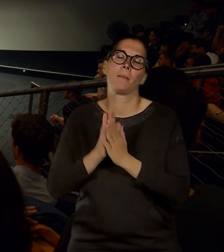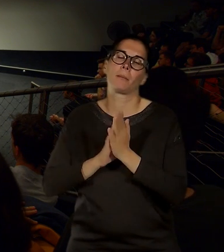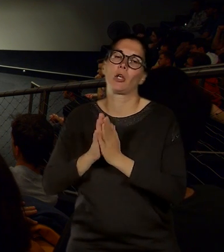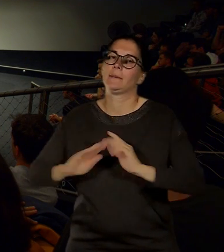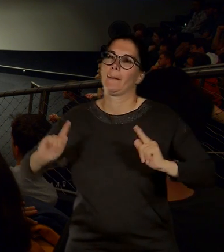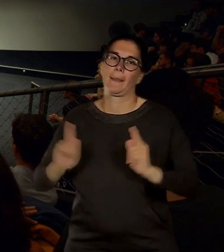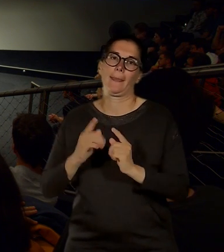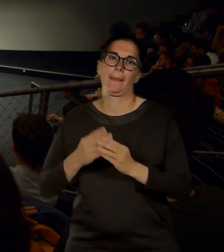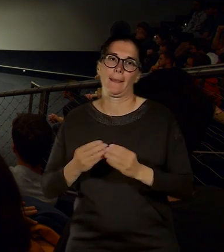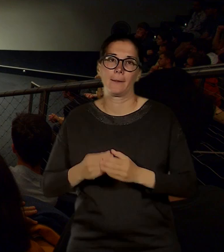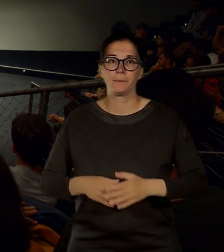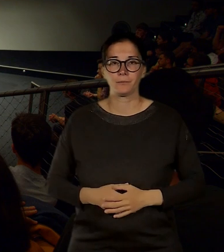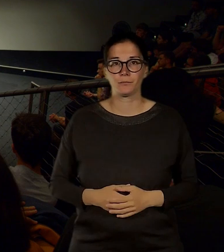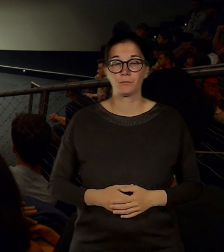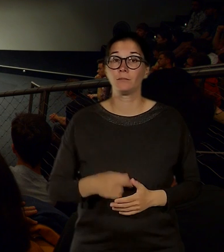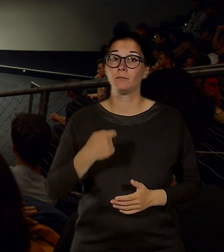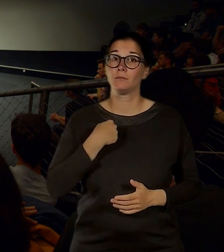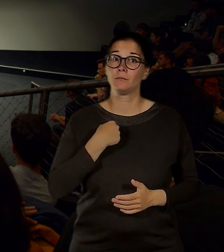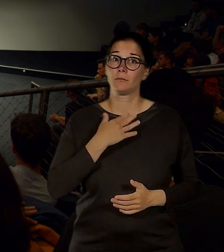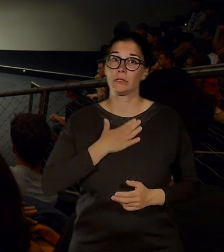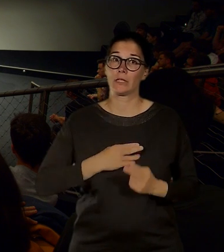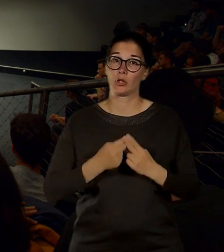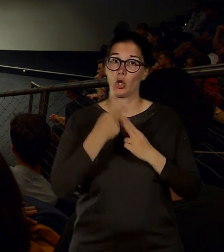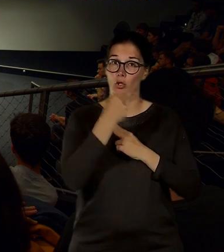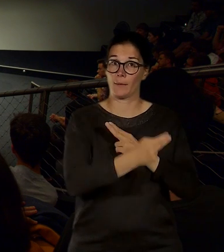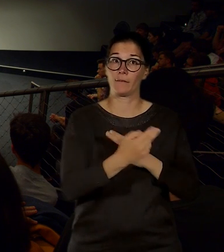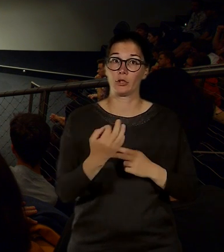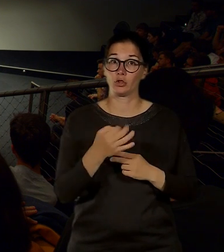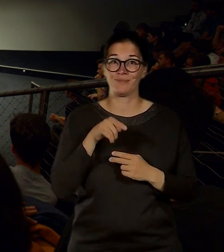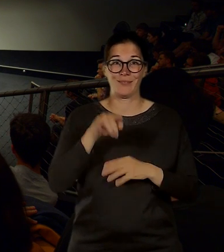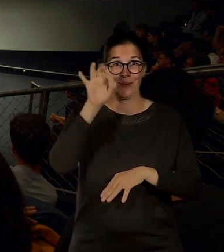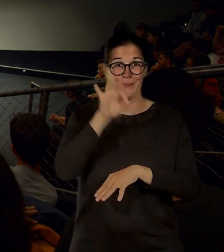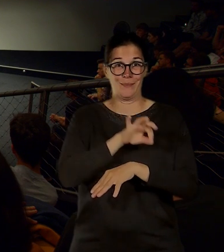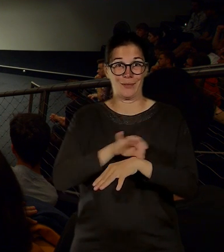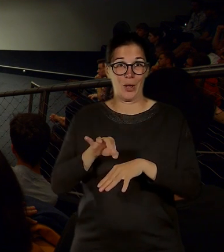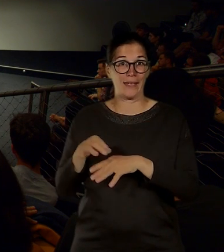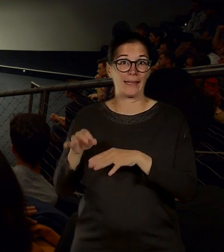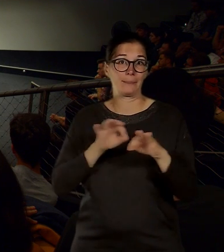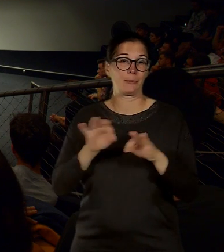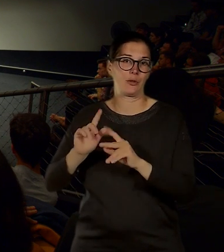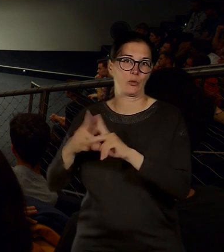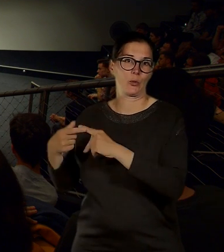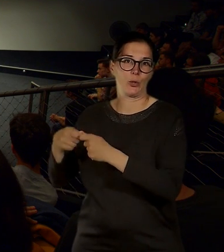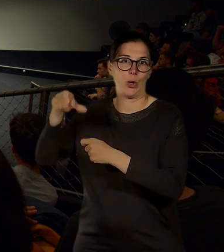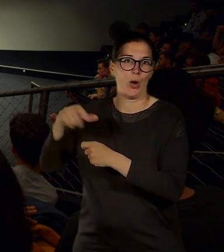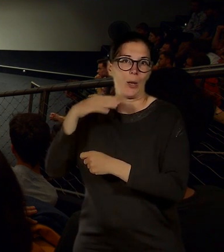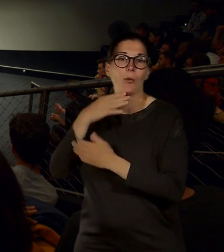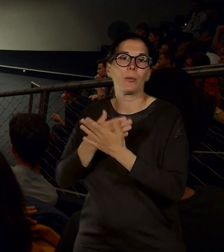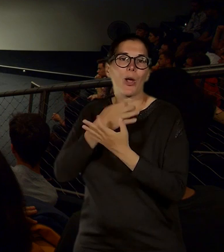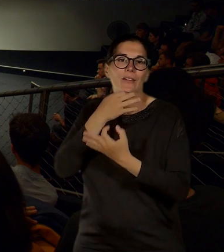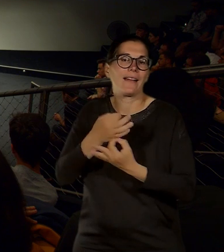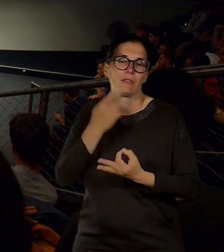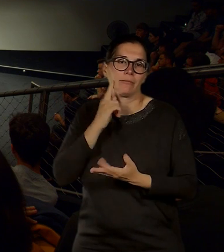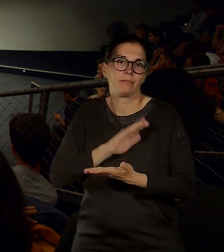jestli můžete. Já k tomu jenom řeknu, že musím říct, že tento projekt připravuje můj kolega a já úplně ty informace nemám